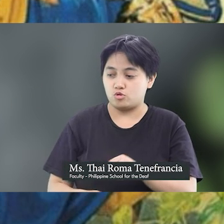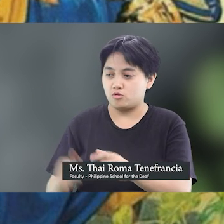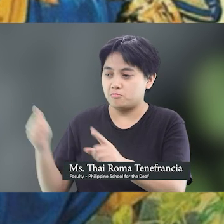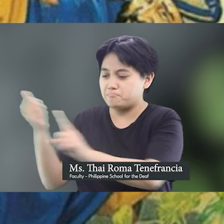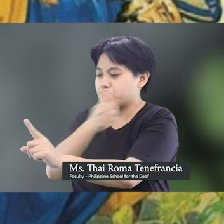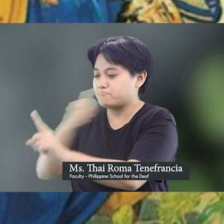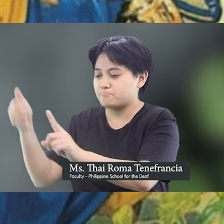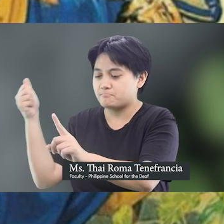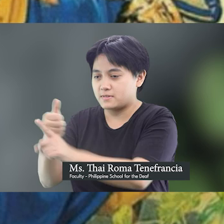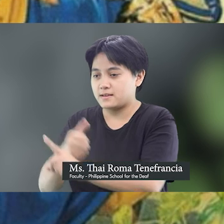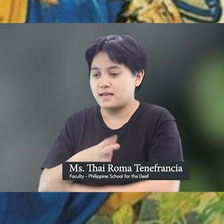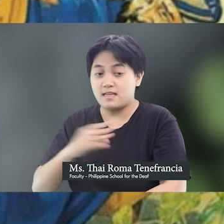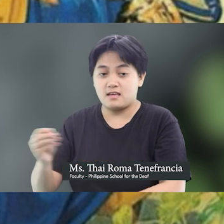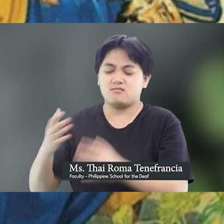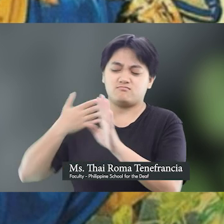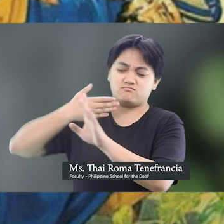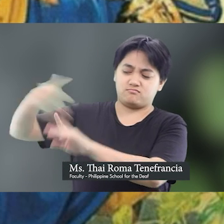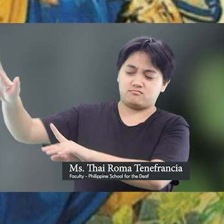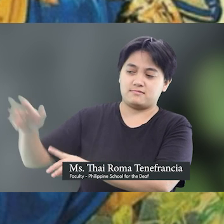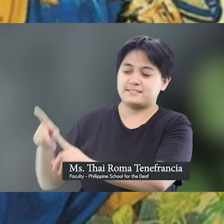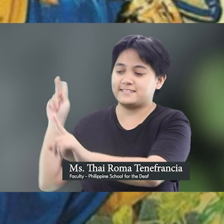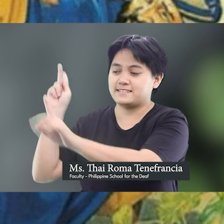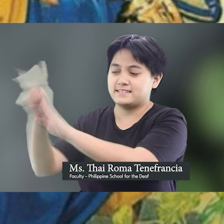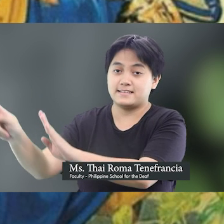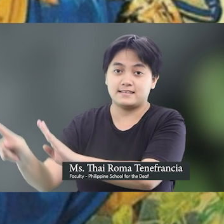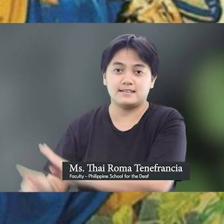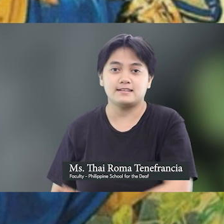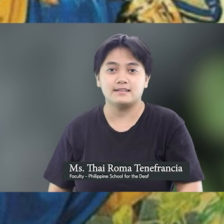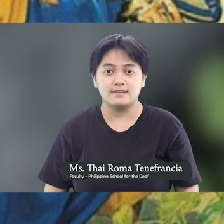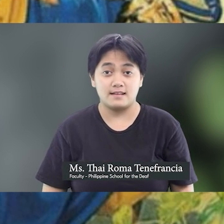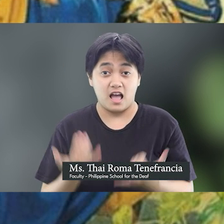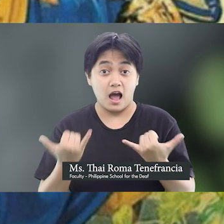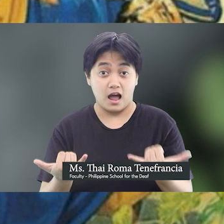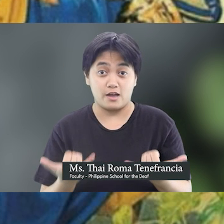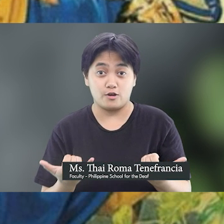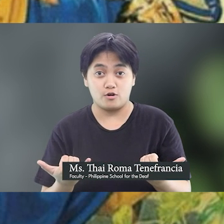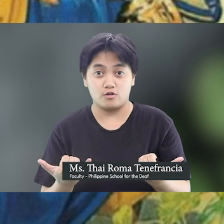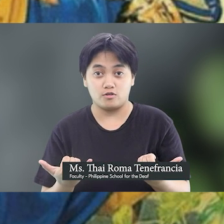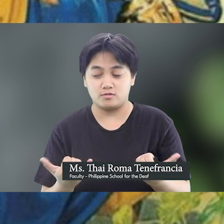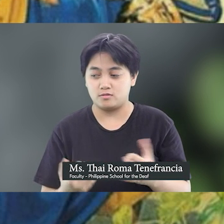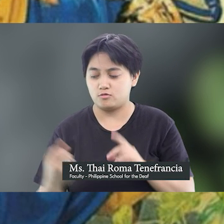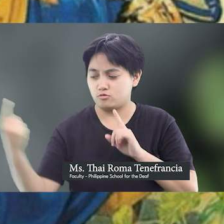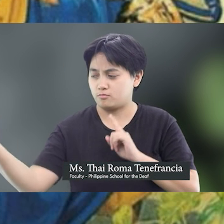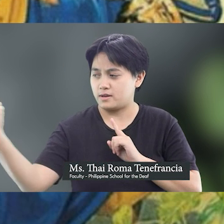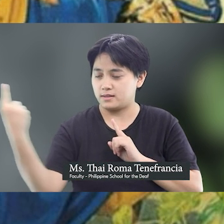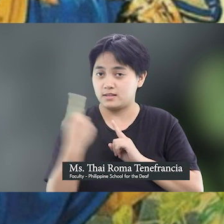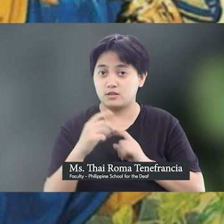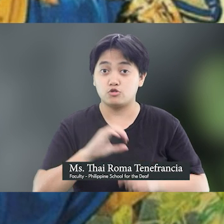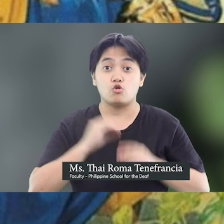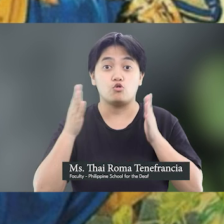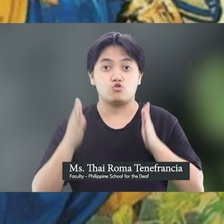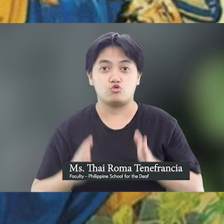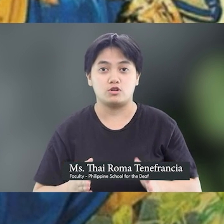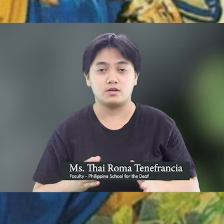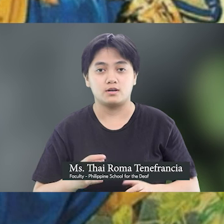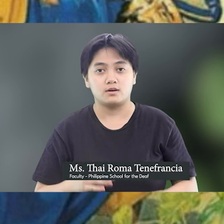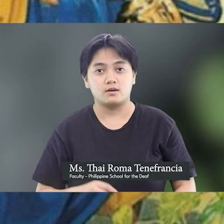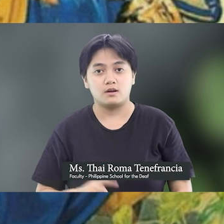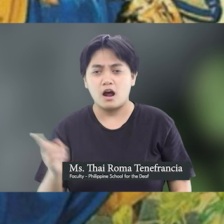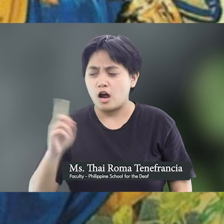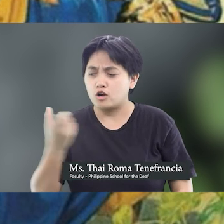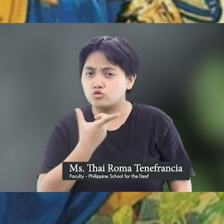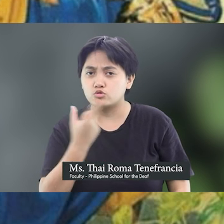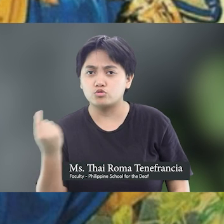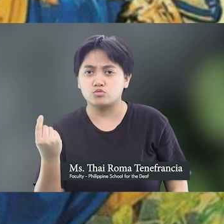siya at inilabas sa ubasan at pinatay. Ngayon, pagdating ng may-ari ng ubasan, ano